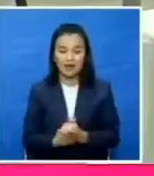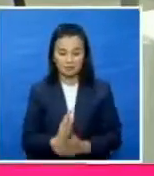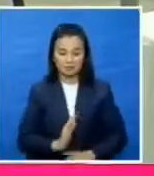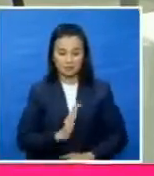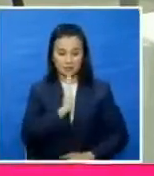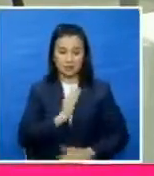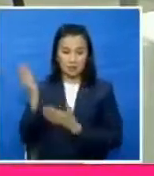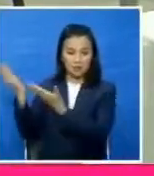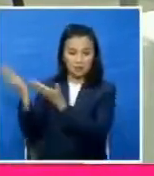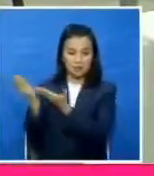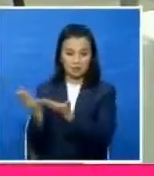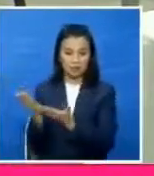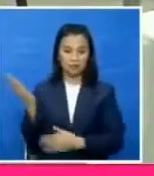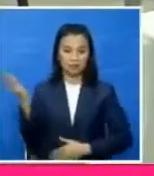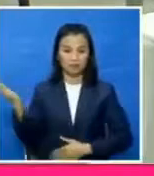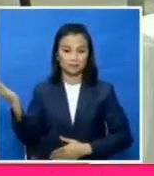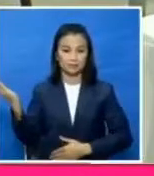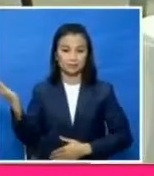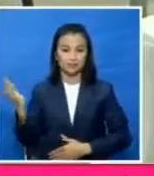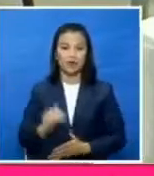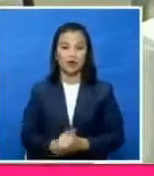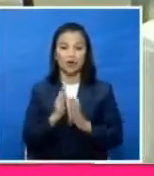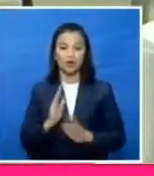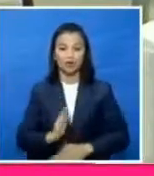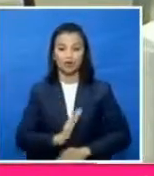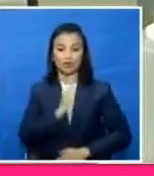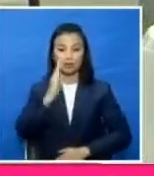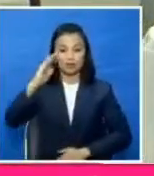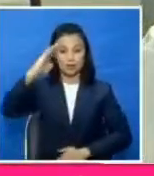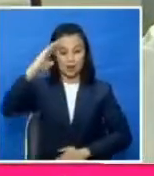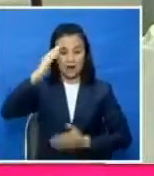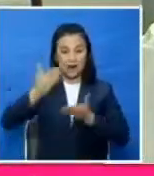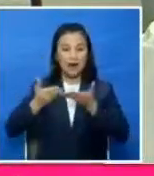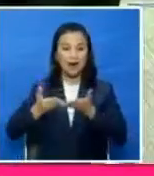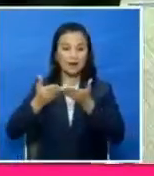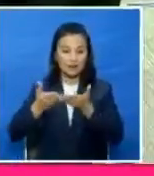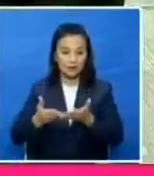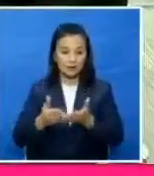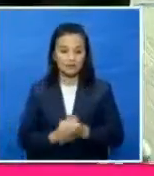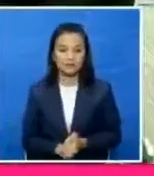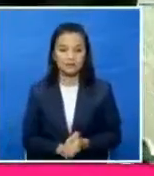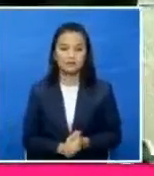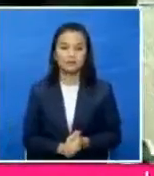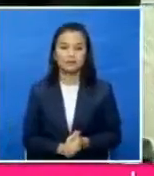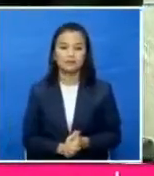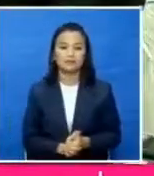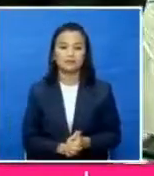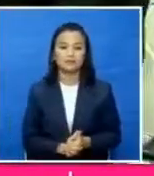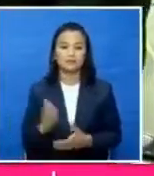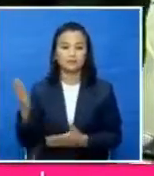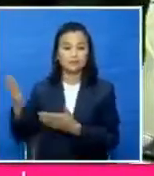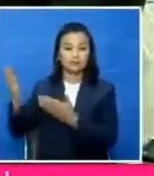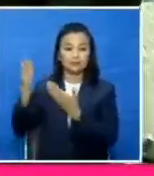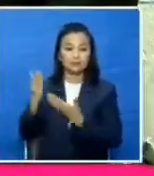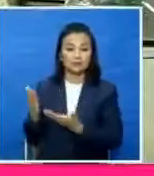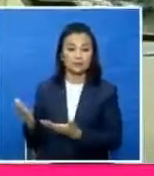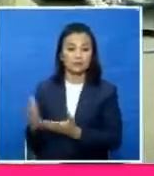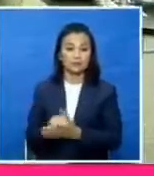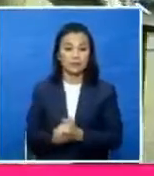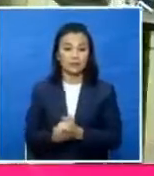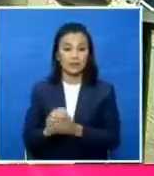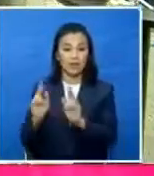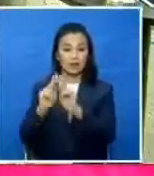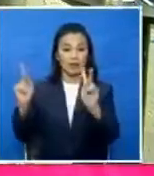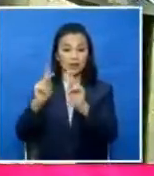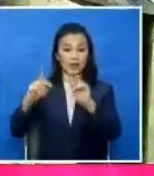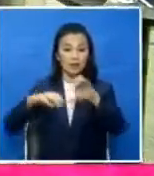ฒน์ภูมิสวัสดิ์ผู้ทรงคุณวุฒิพิเศษกองทัพเรือคุณมนูตระกูลวัฒนกิจกรรมการ